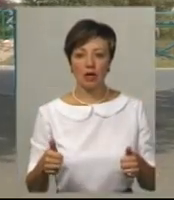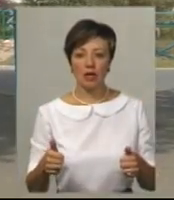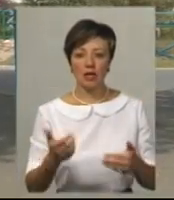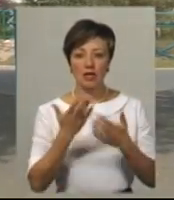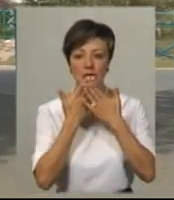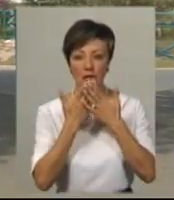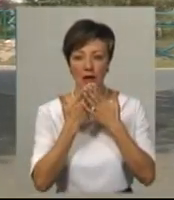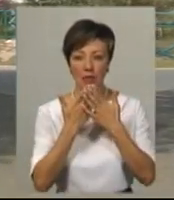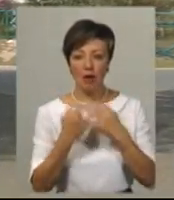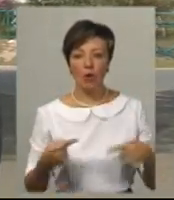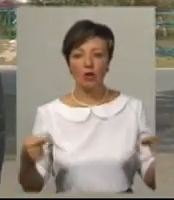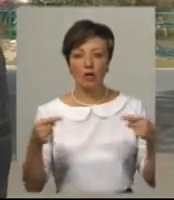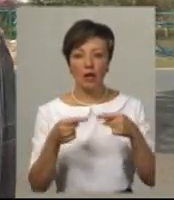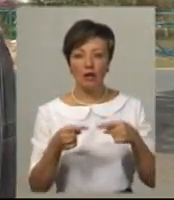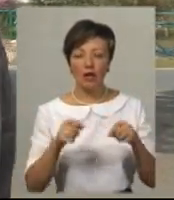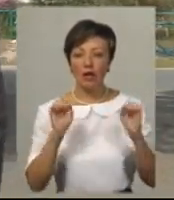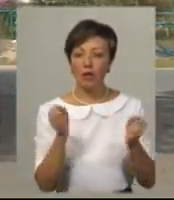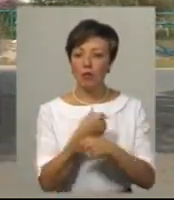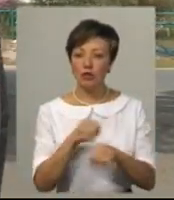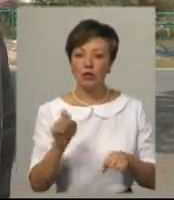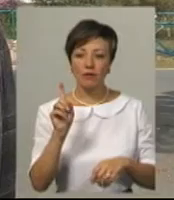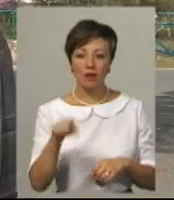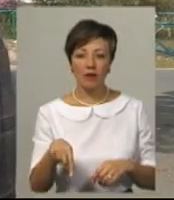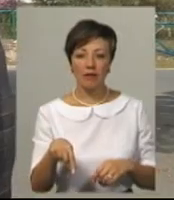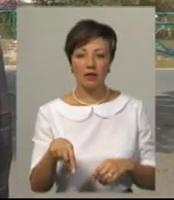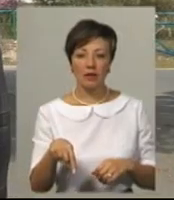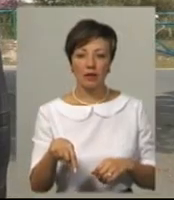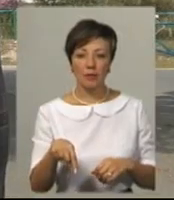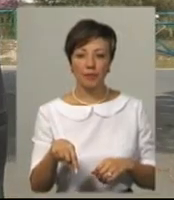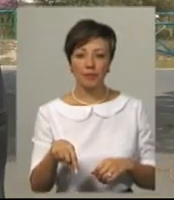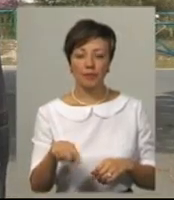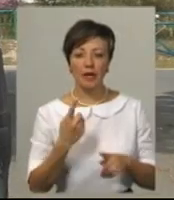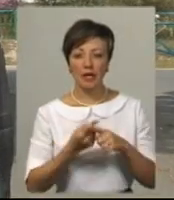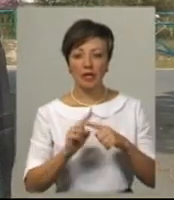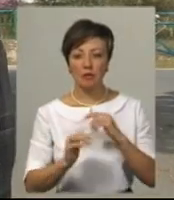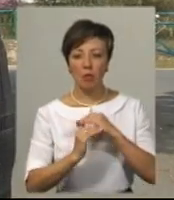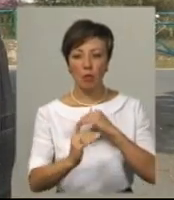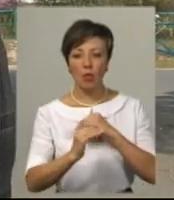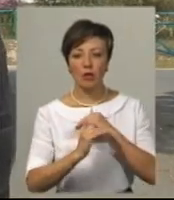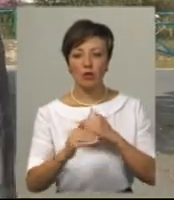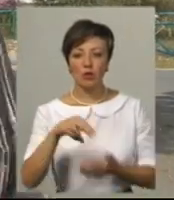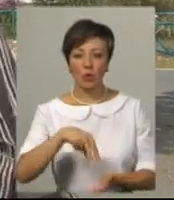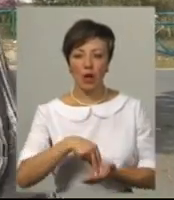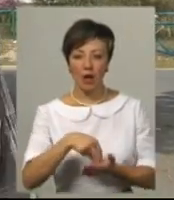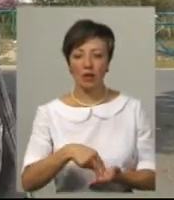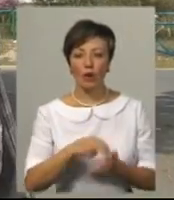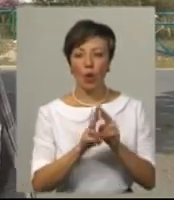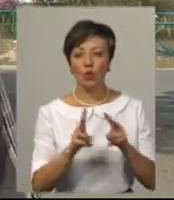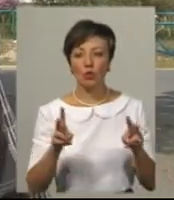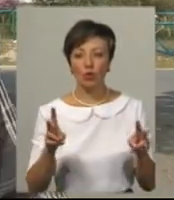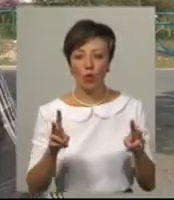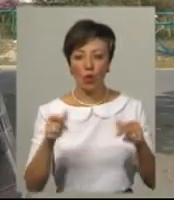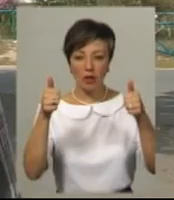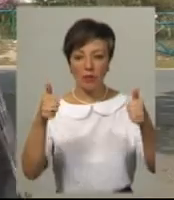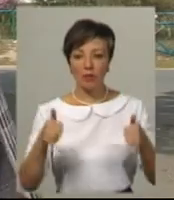запах конкретний, що неможливо навіть там на цьому полі стояти. Хто набив тих